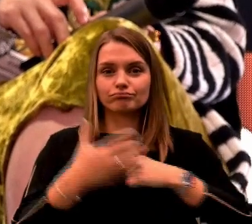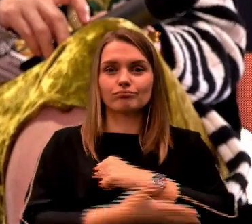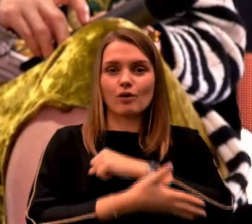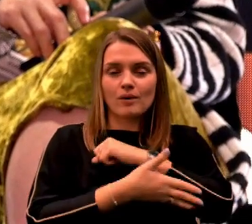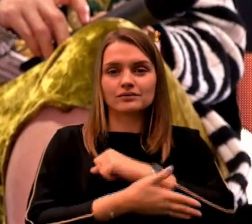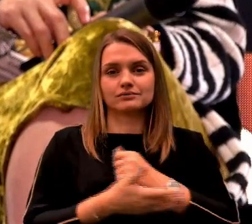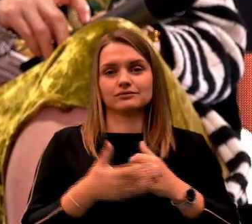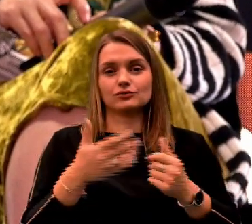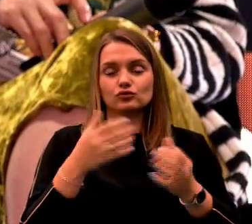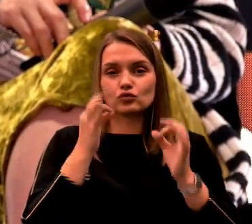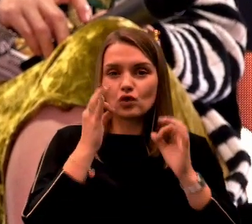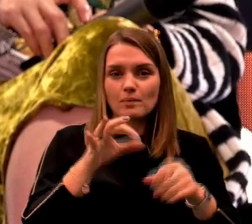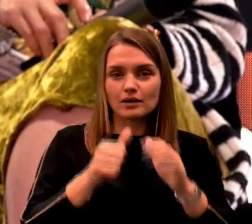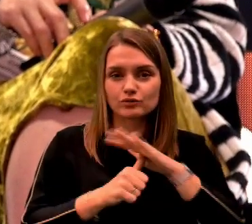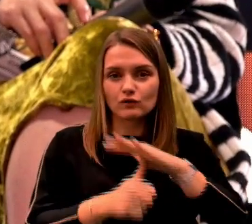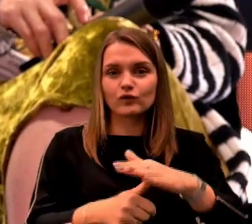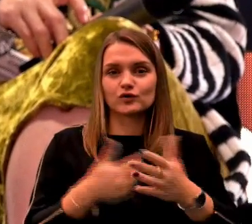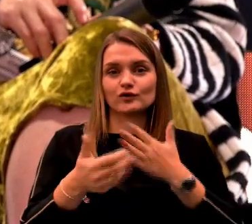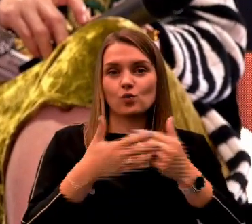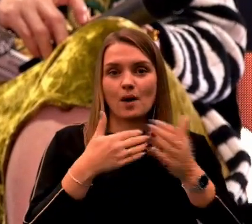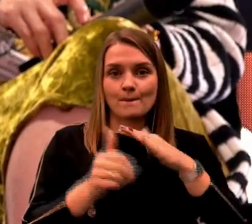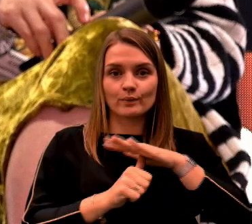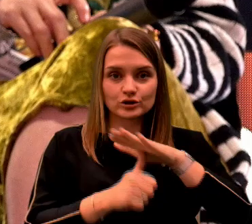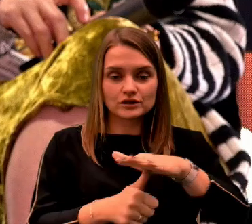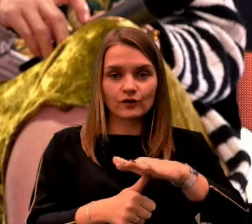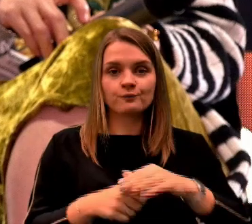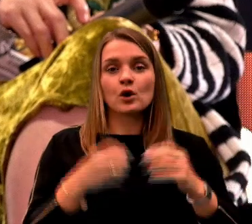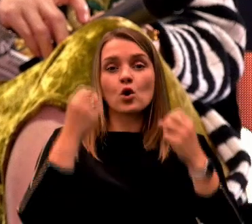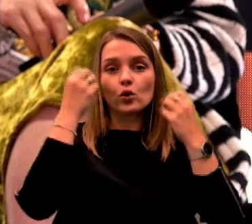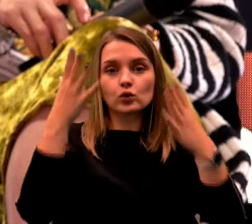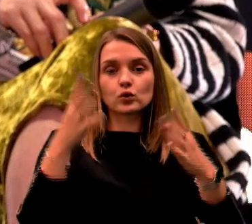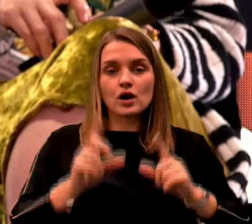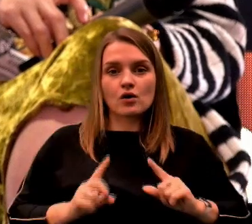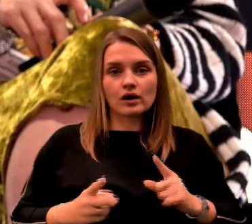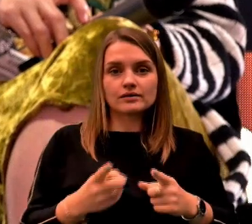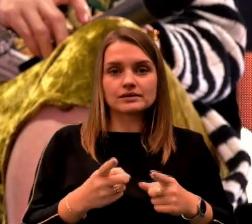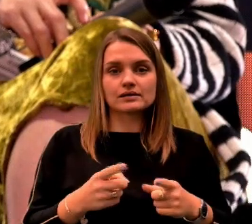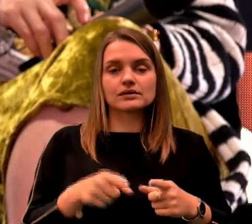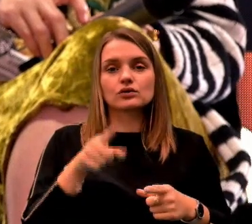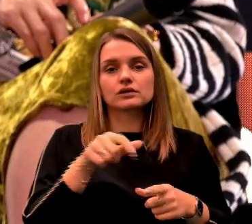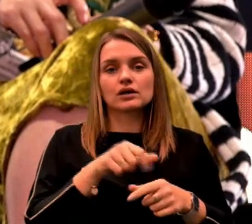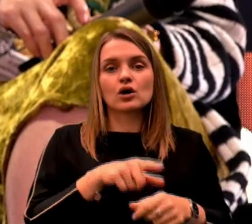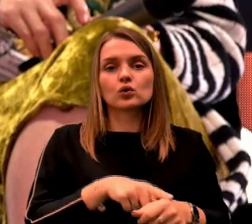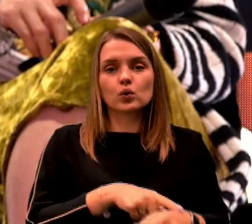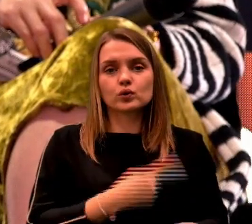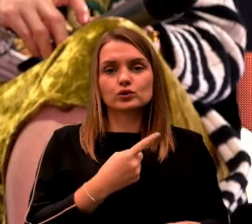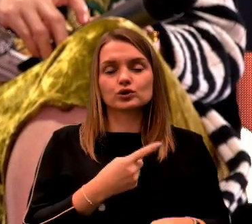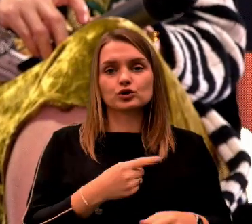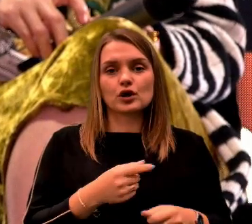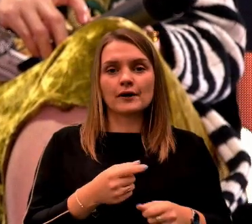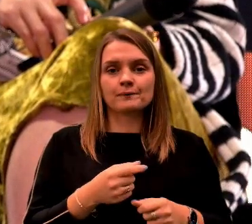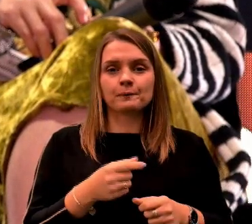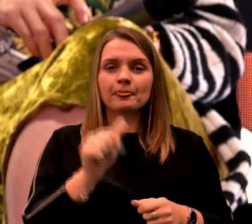przywództwo albo słabe. Mi się wydaje, że coś takiego jak kultura organizacji, i to jest coś dużo dłuższe niż właśnie lider.